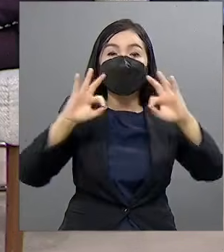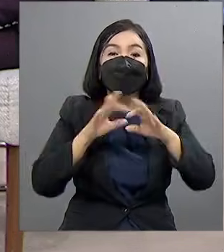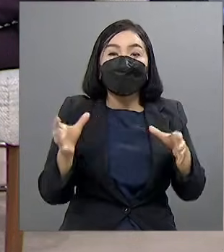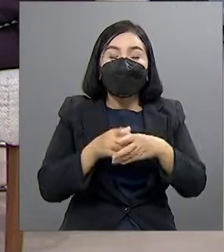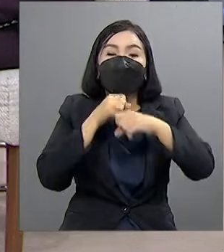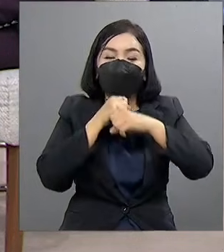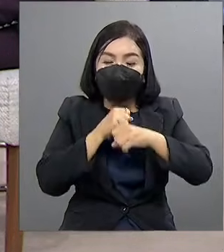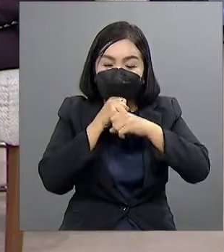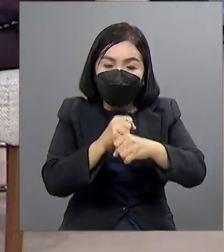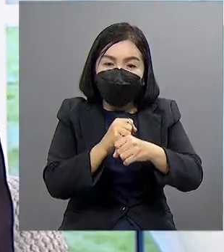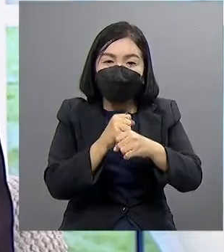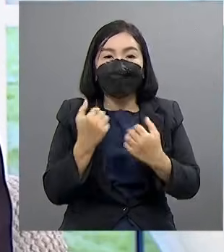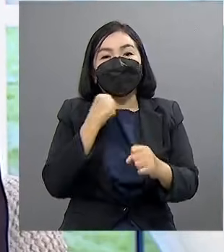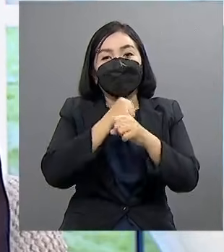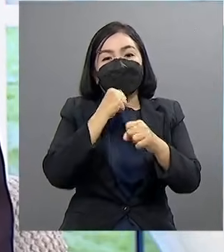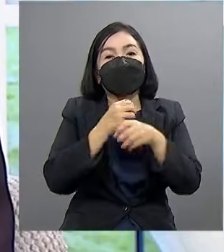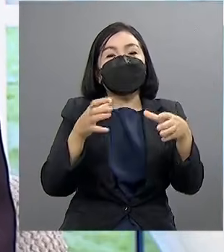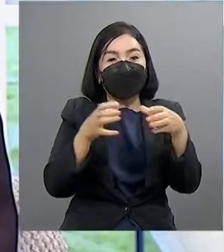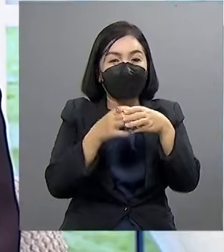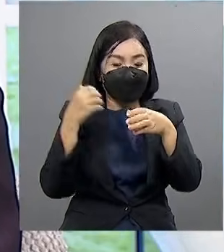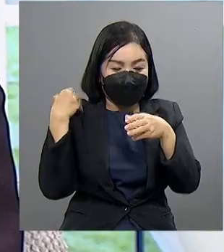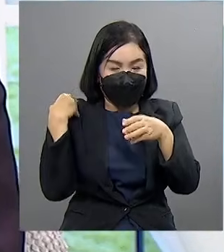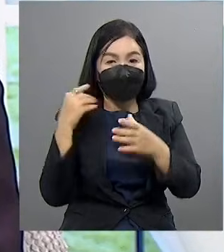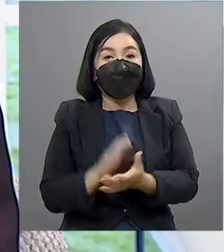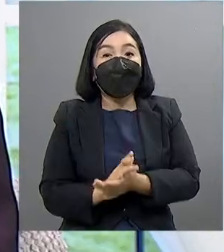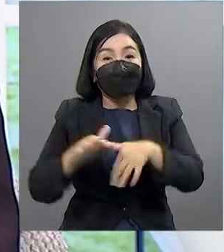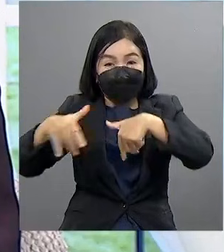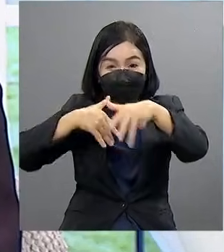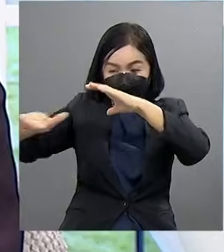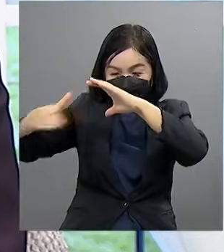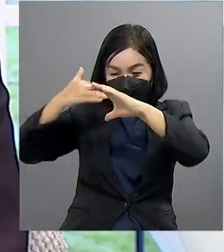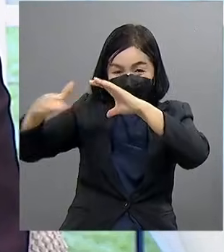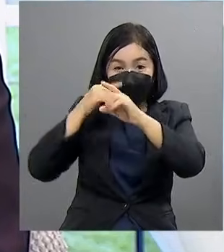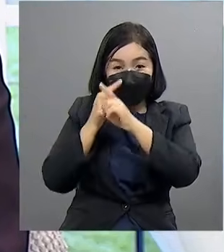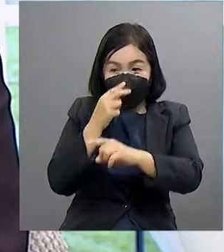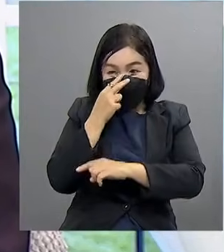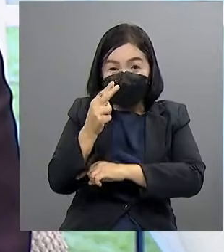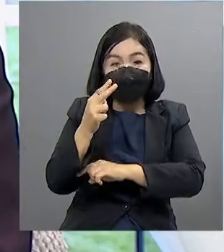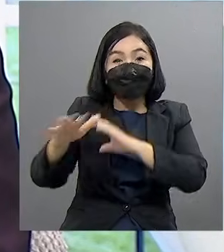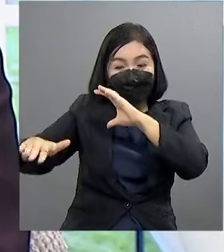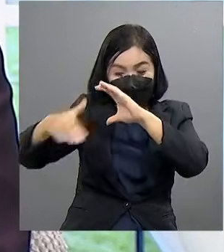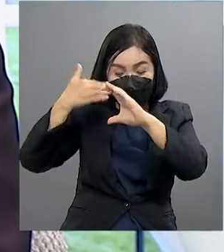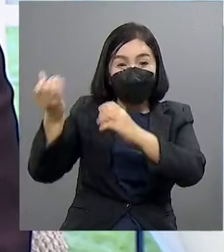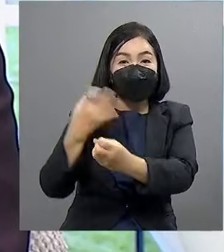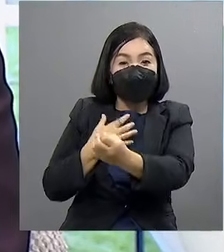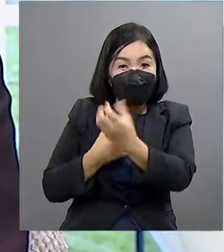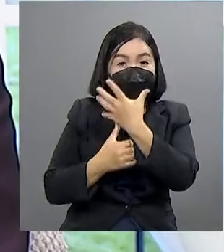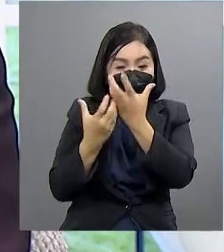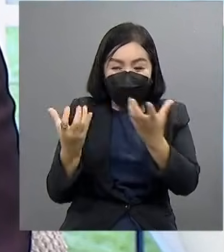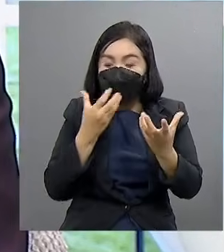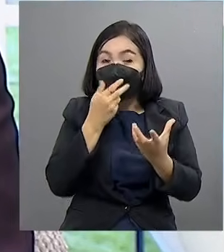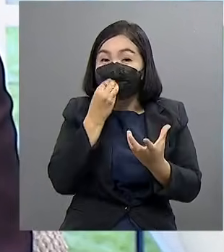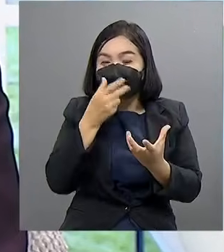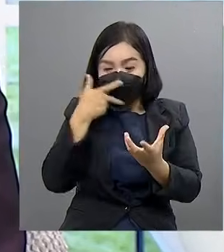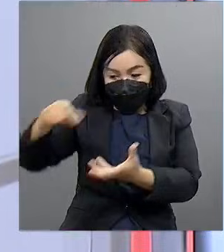ะ ครับช่วงท้ายรายการมาคุยกันกับ FC กันหน่อยวันนี้มี FC พี่ตอบเขาส่งจดหมายน้อยมาแล้วก็ส่งขนมมาให้ด้วยนะครับ จริง ๆหม